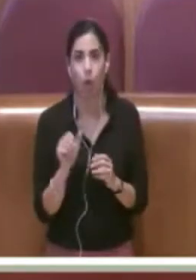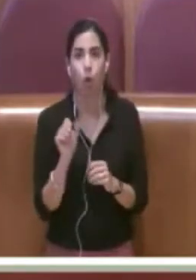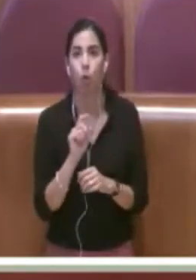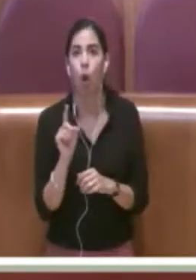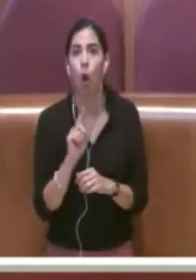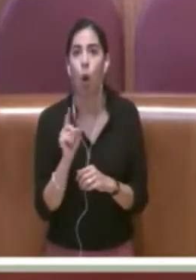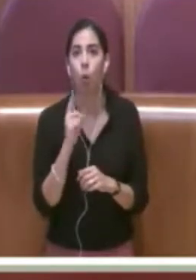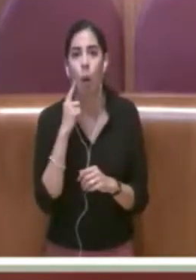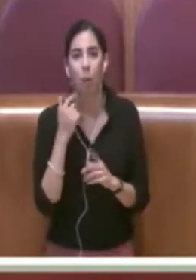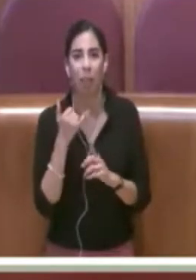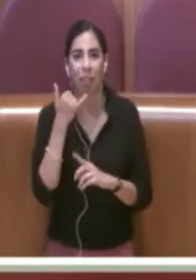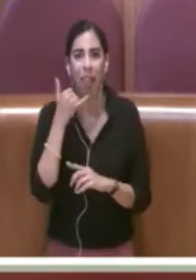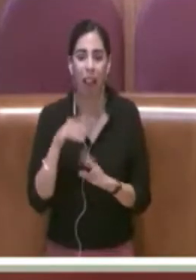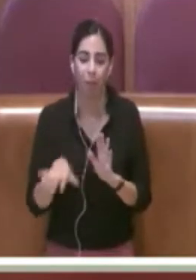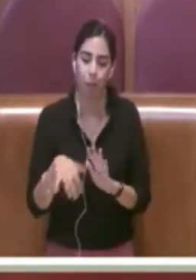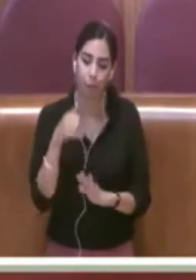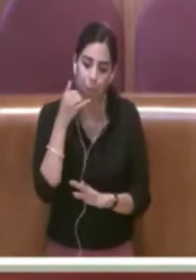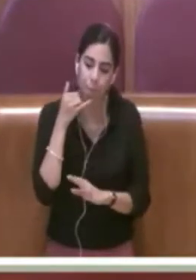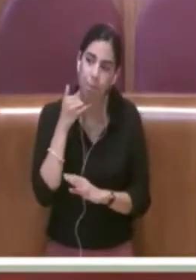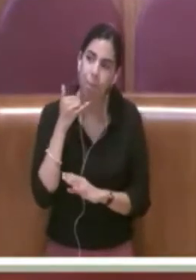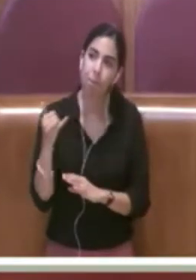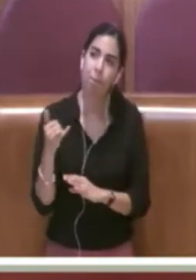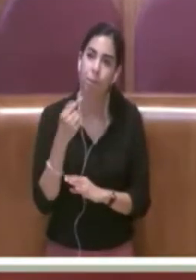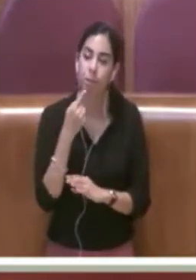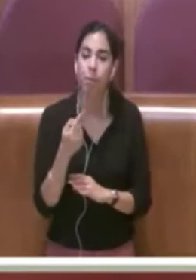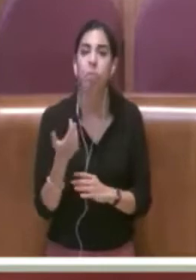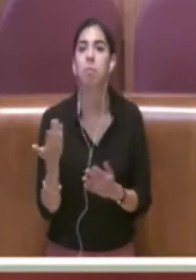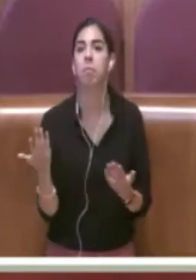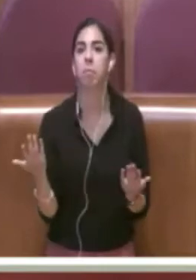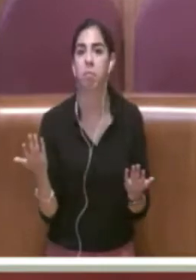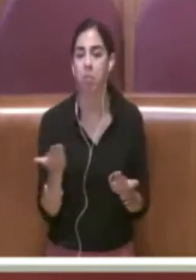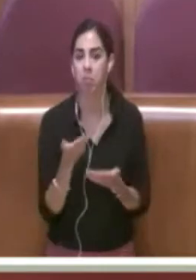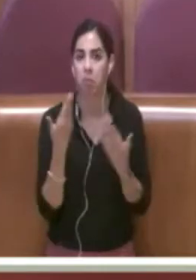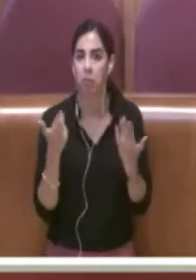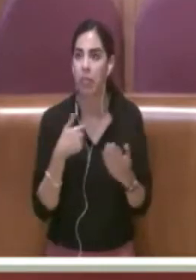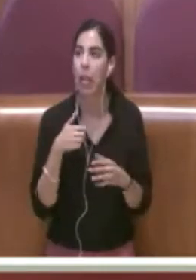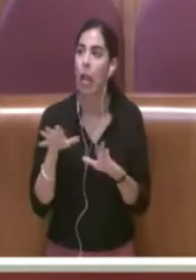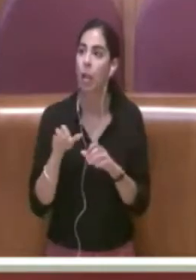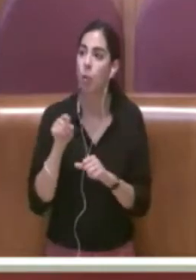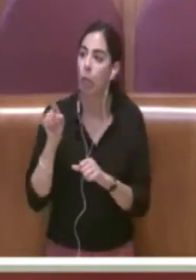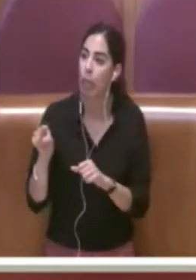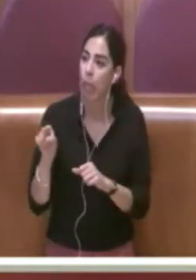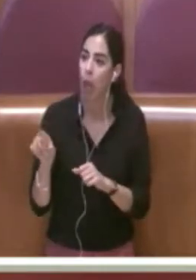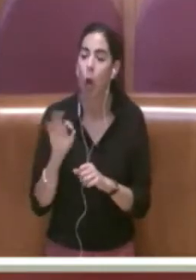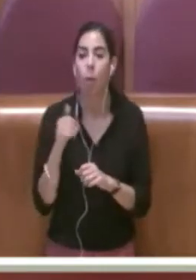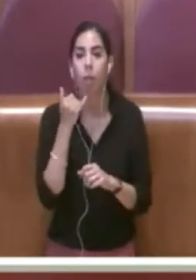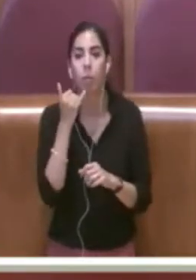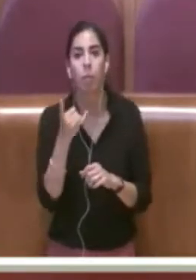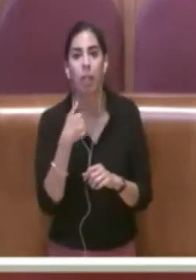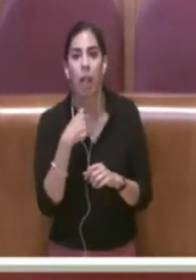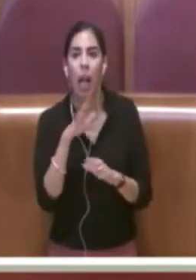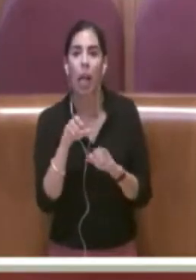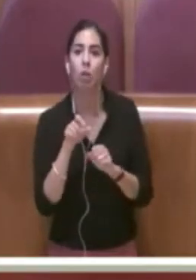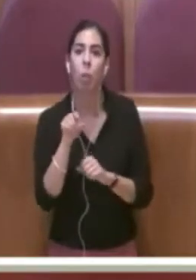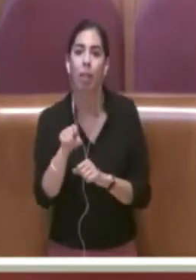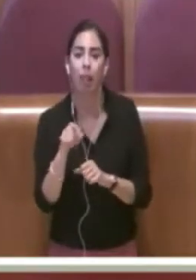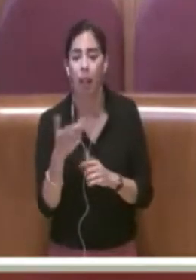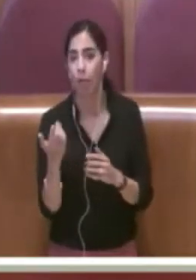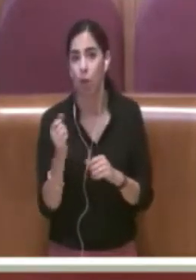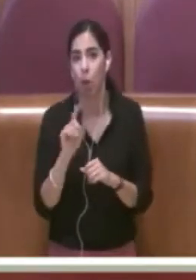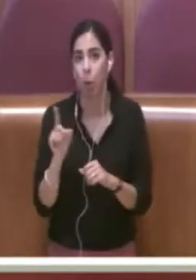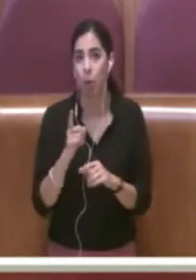si alzi il telefono e si dica io assumo te piuttosto che un altro. Ci